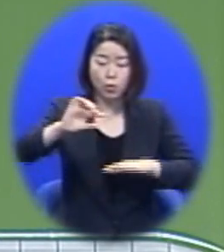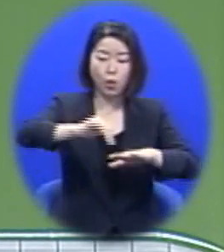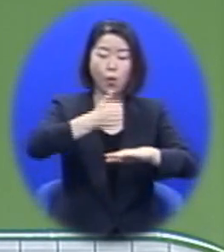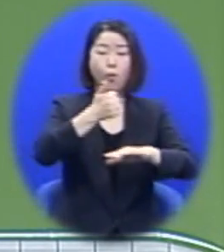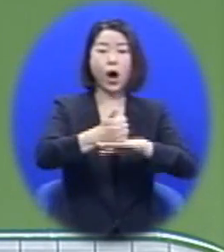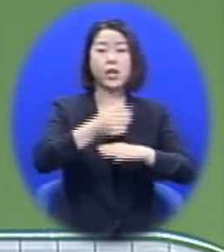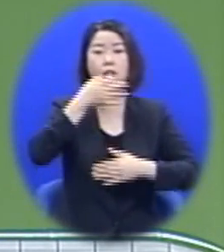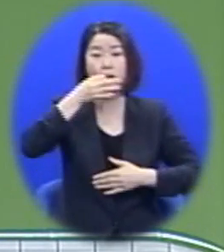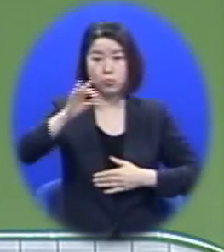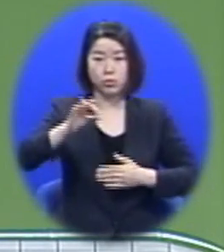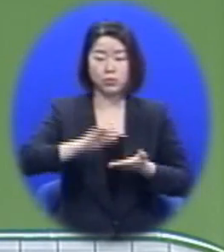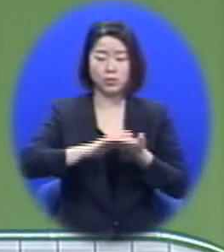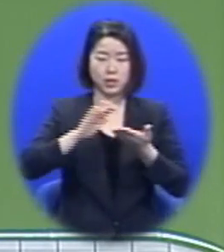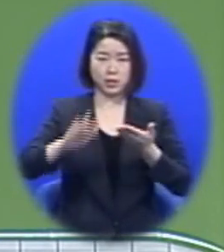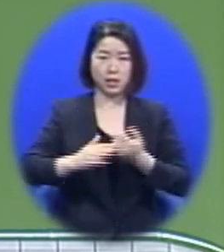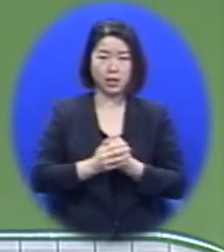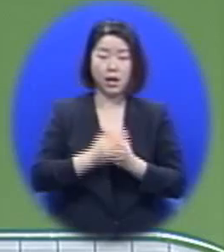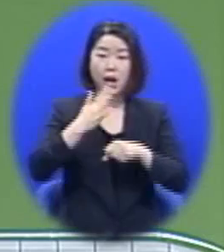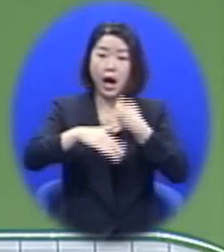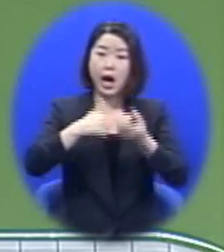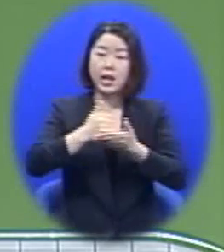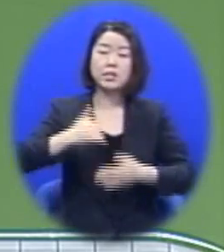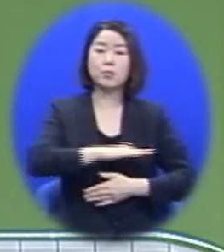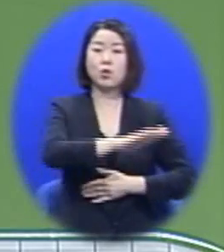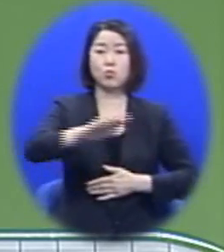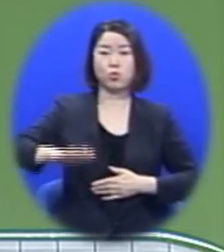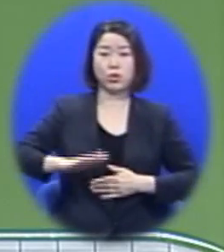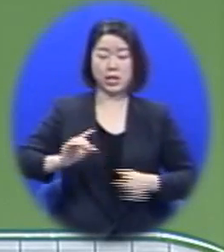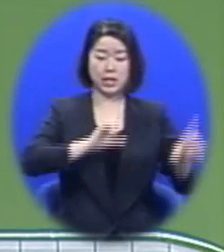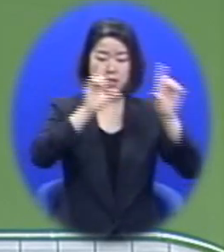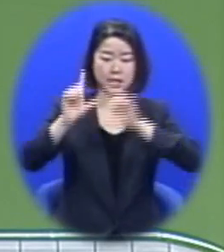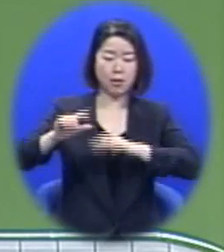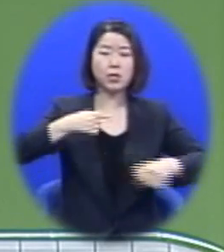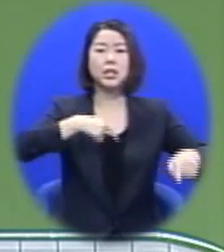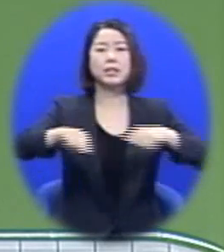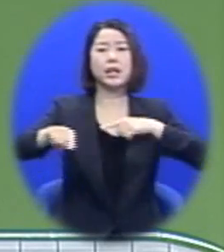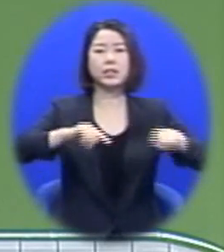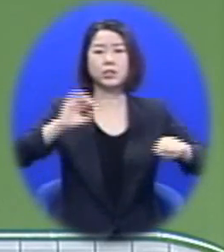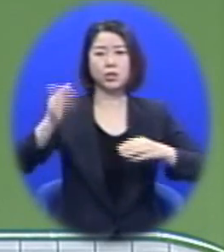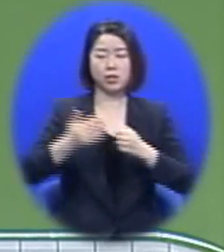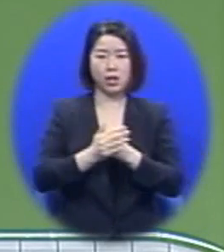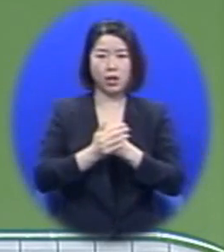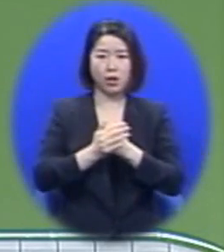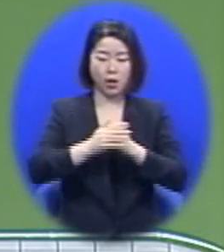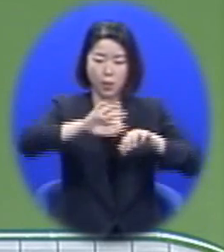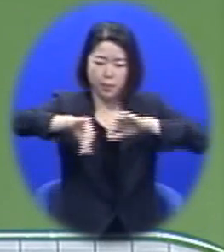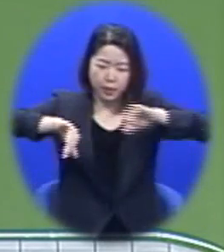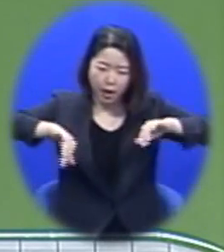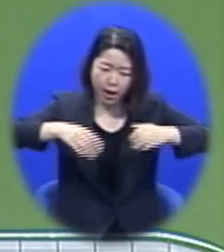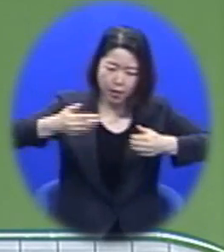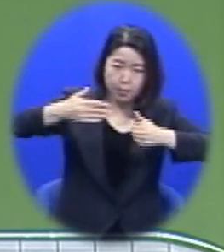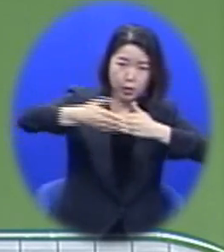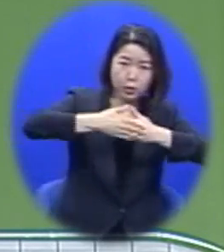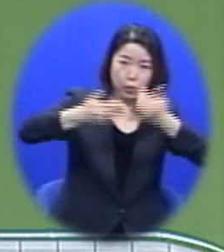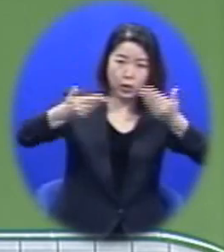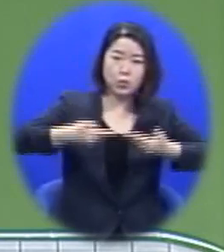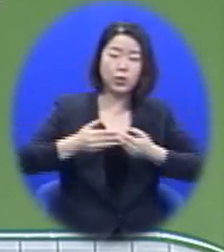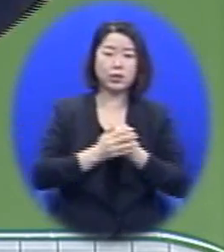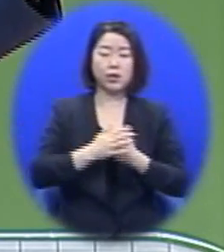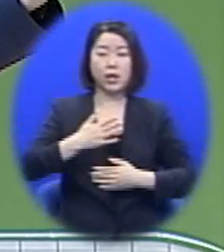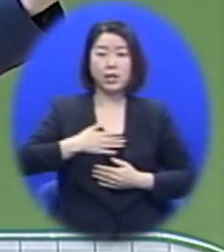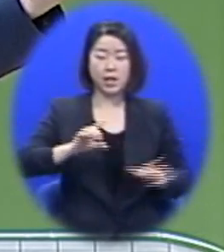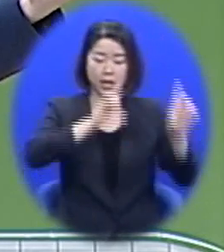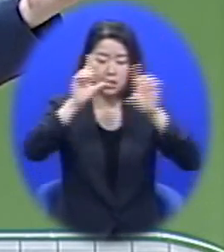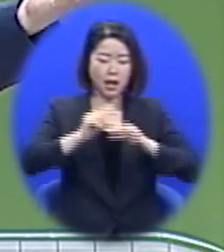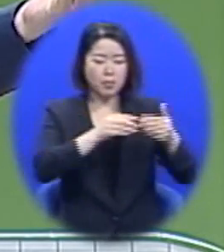하는 것입니다. 하나님이 우리의 삶을 다스리셔야 됩니다. 간섭에 오셔야 됩니다. 내 삶을 이끌어